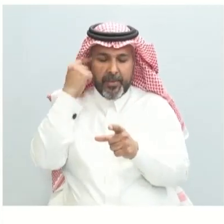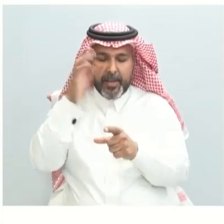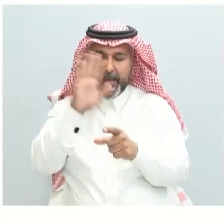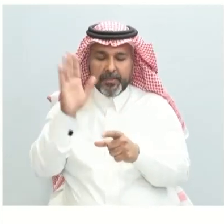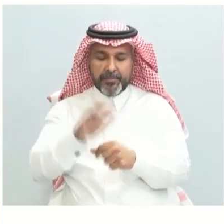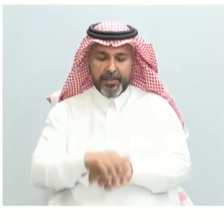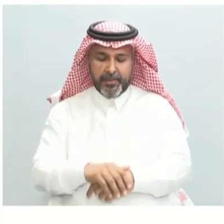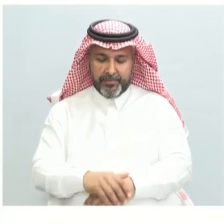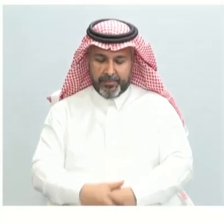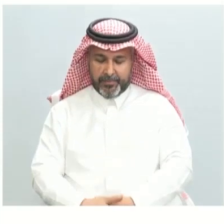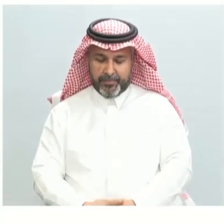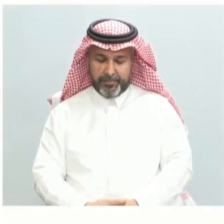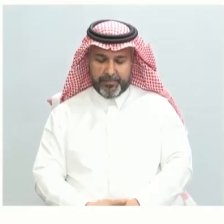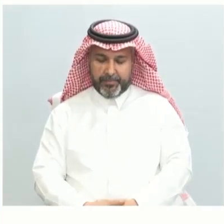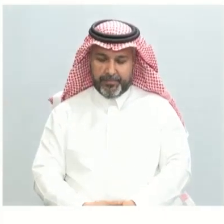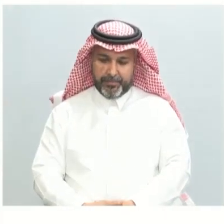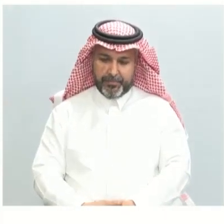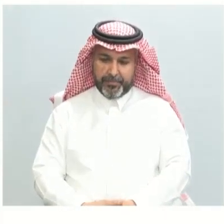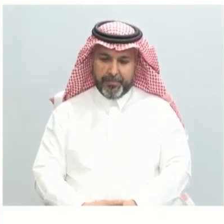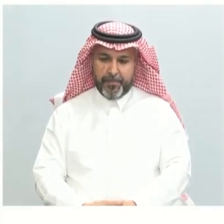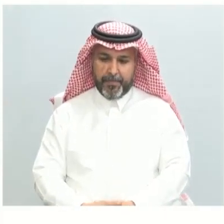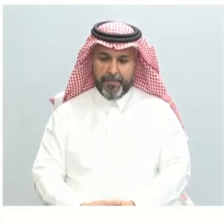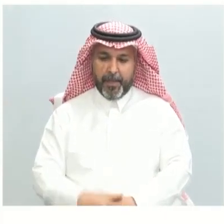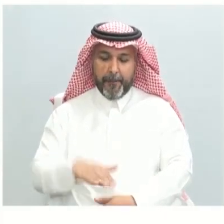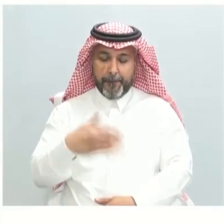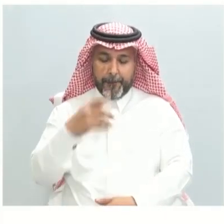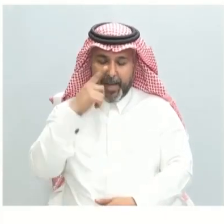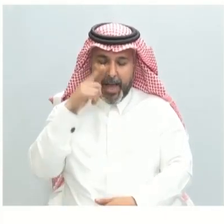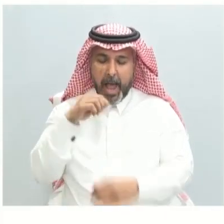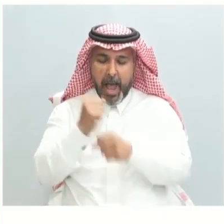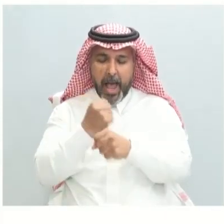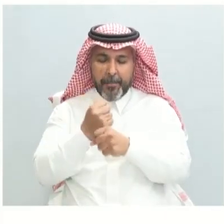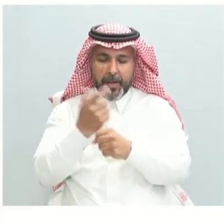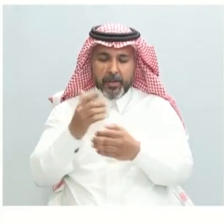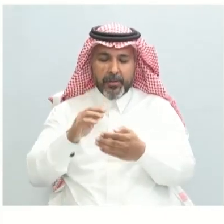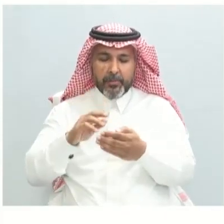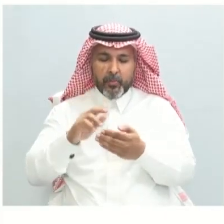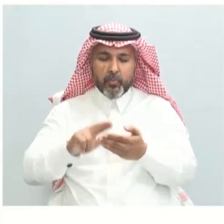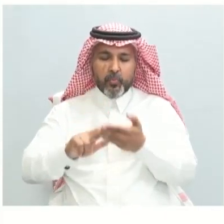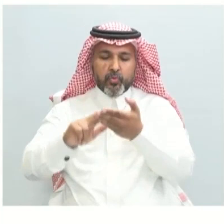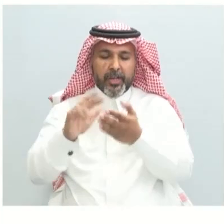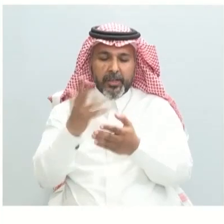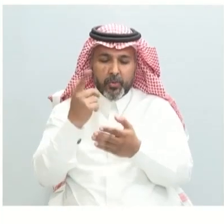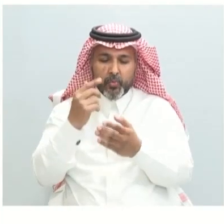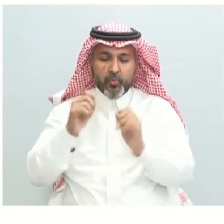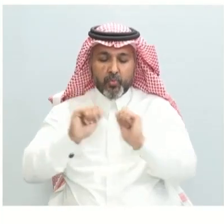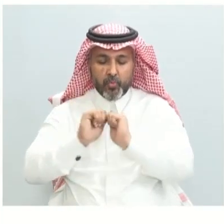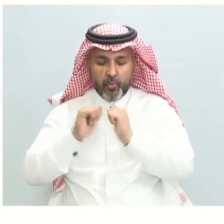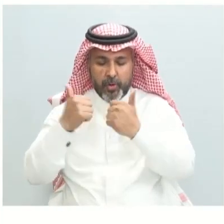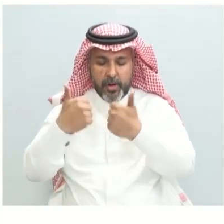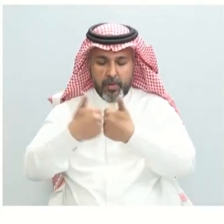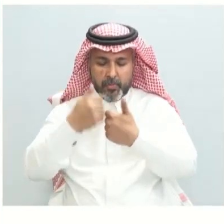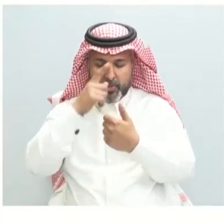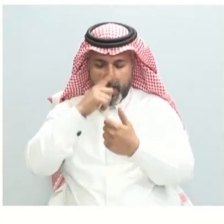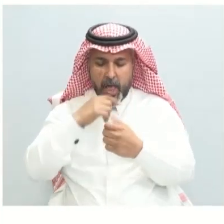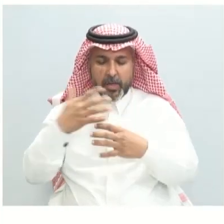وثقافه وتاريخ مع الاخلاص في خدمته لوطنه والحرص على سلامته